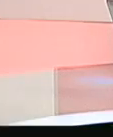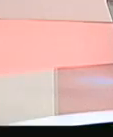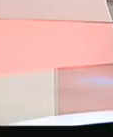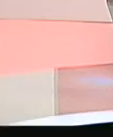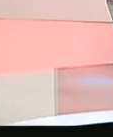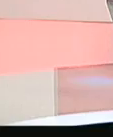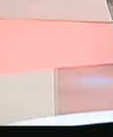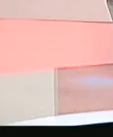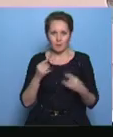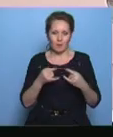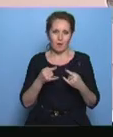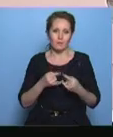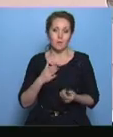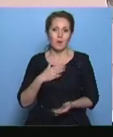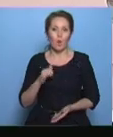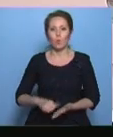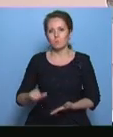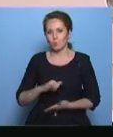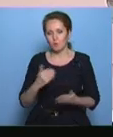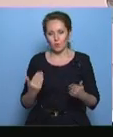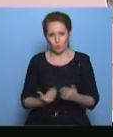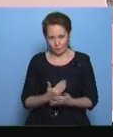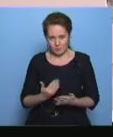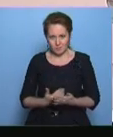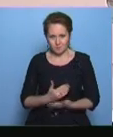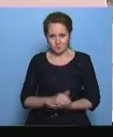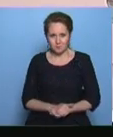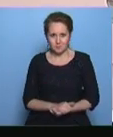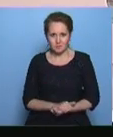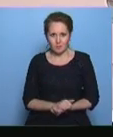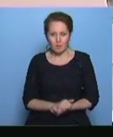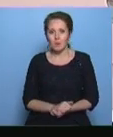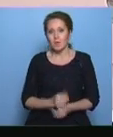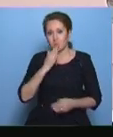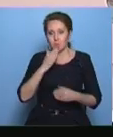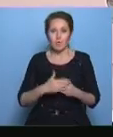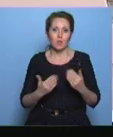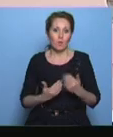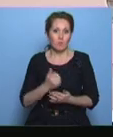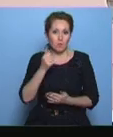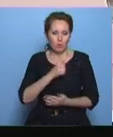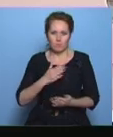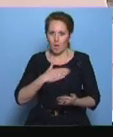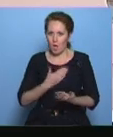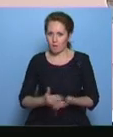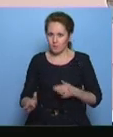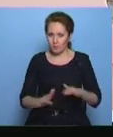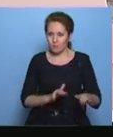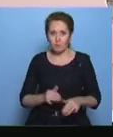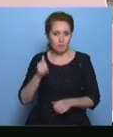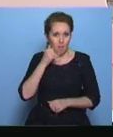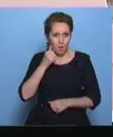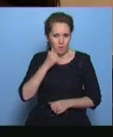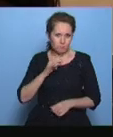Доброе утро! На телеканале «Моя Удмуртия» выпуск новостей в студии Анастасия Редько. Перед Новым годом активизировались телефонные мошенники.